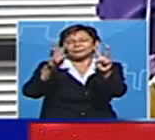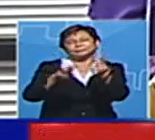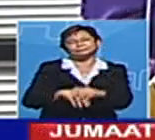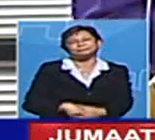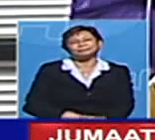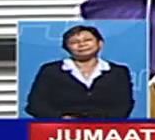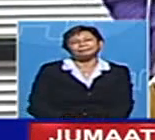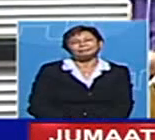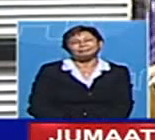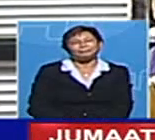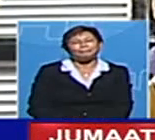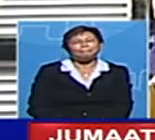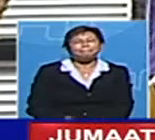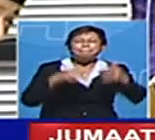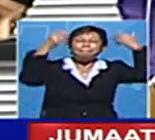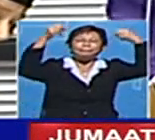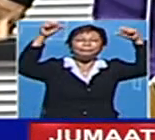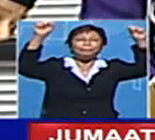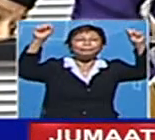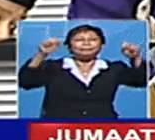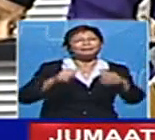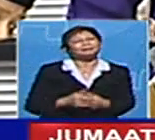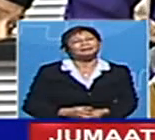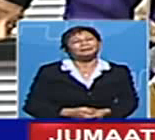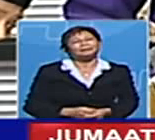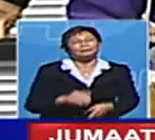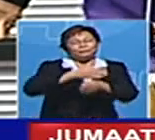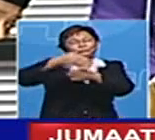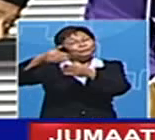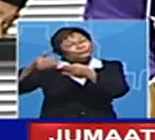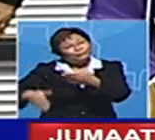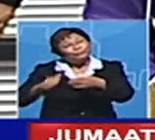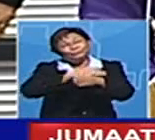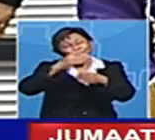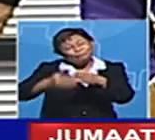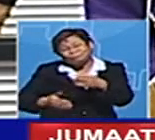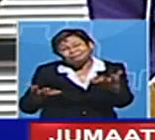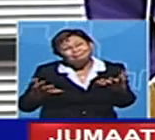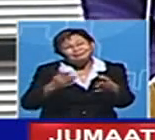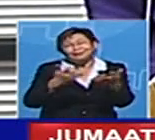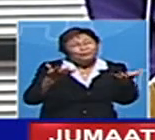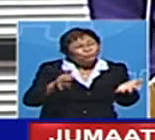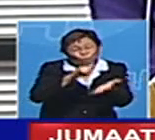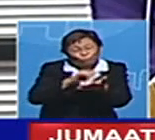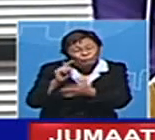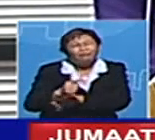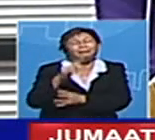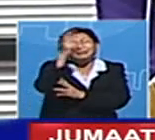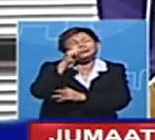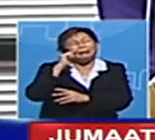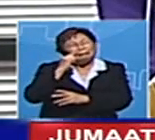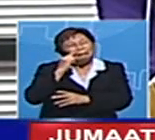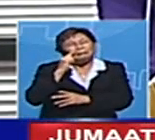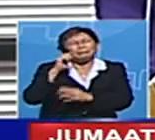2016 Tuan dipertua demikianlah kerajaan ini tanpa jemu-jemu ingin membuat kebaikan